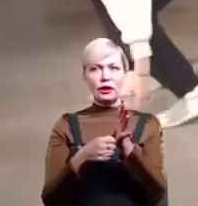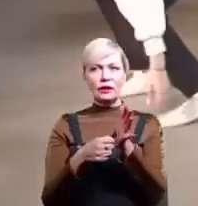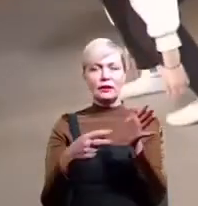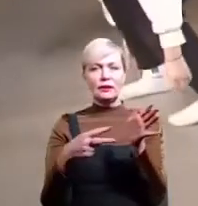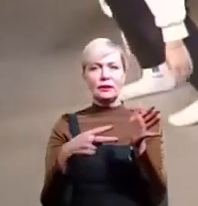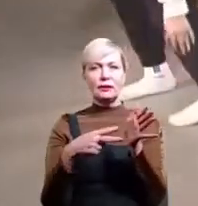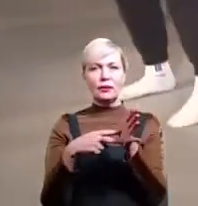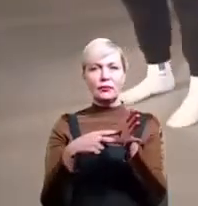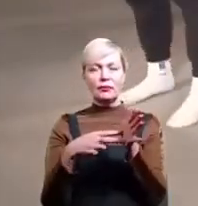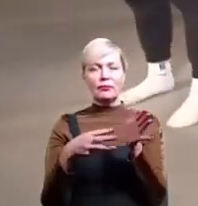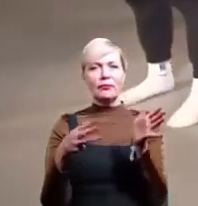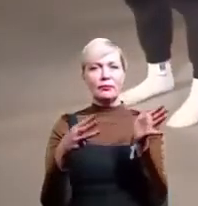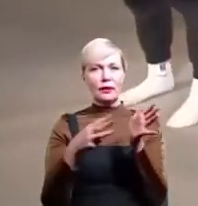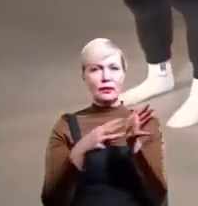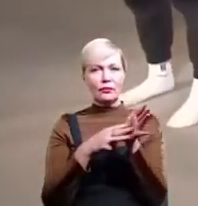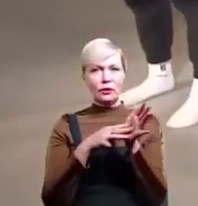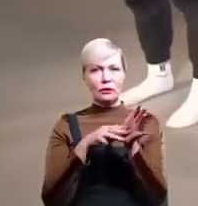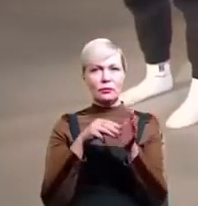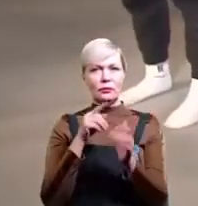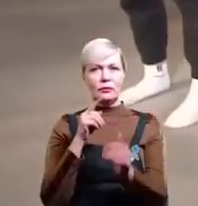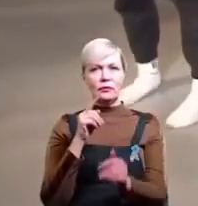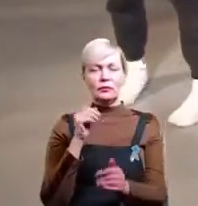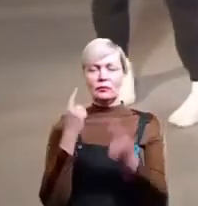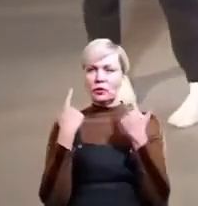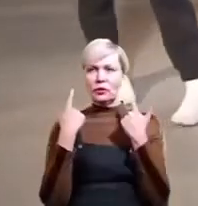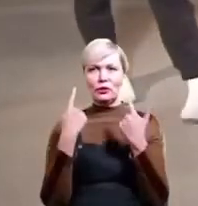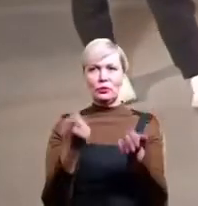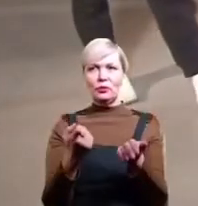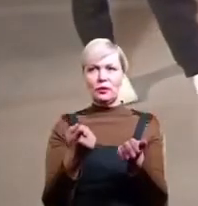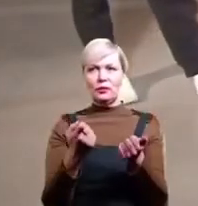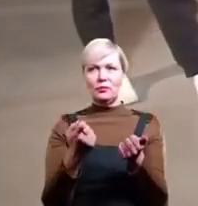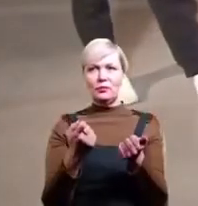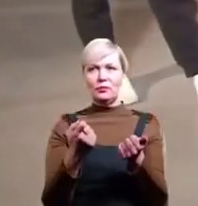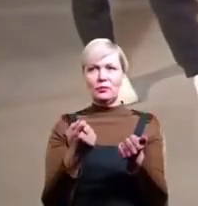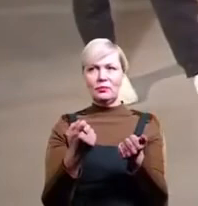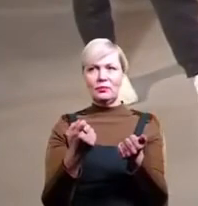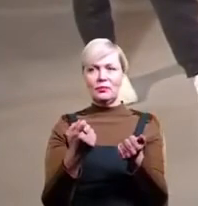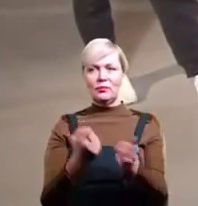шесть, семь, восемь. Супер.